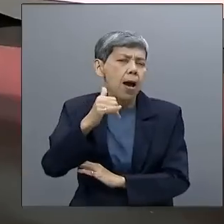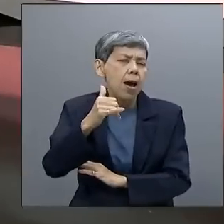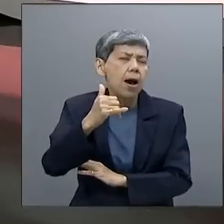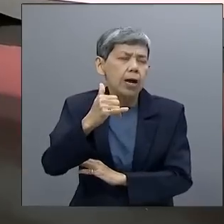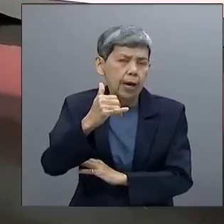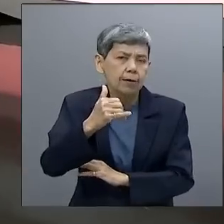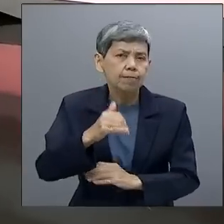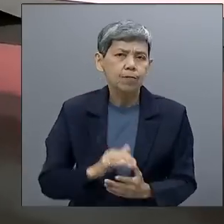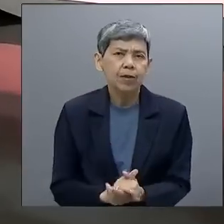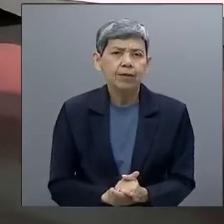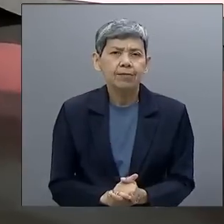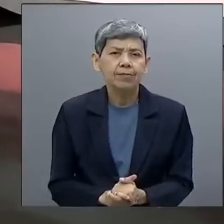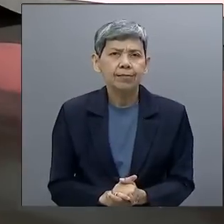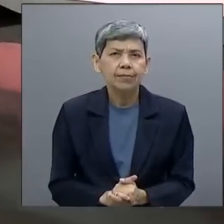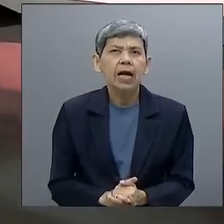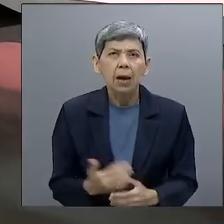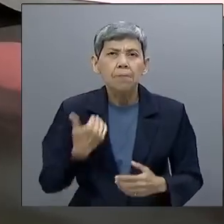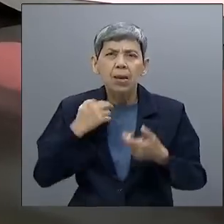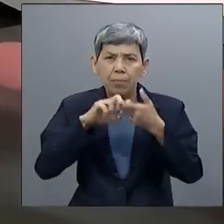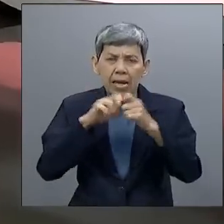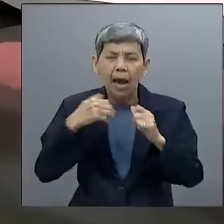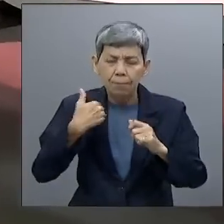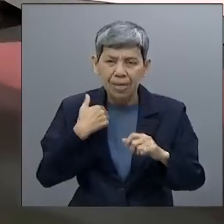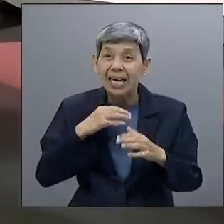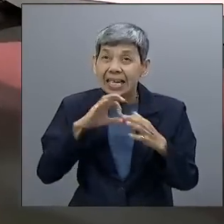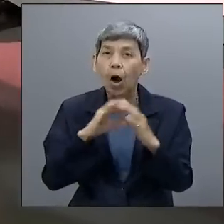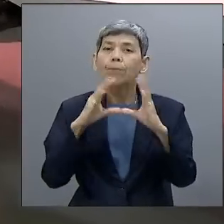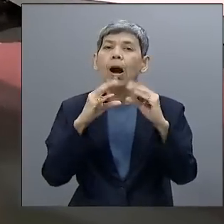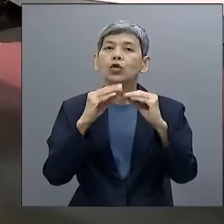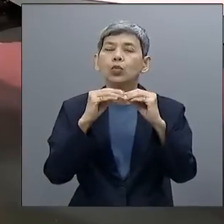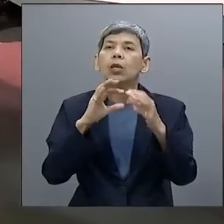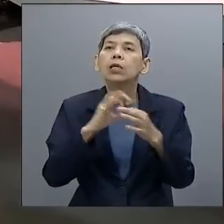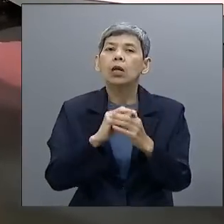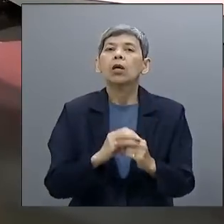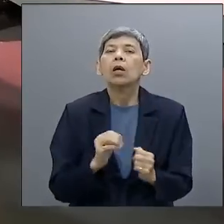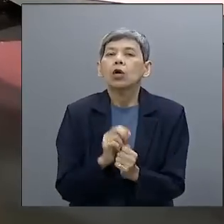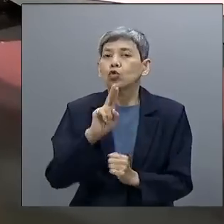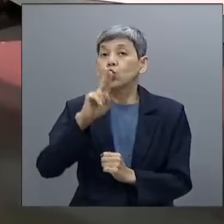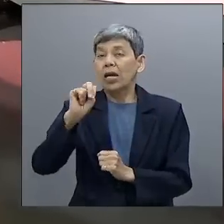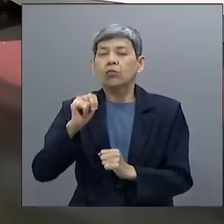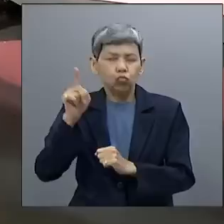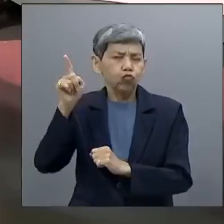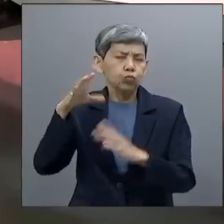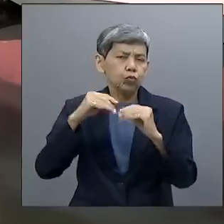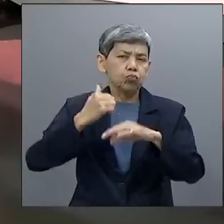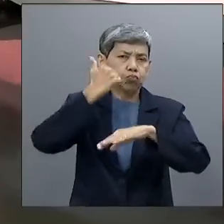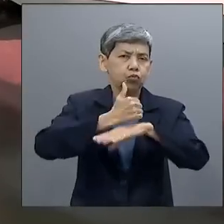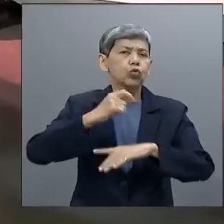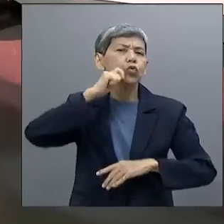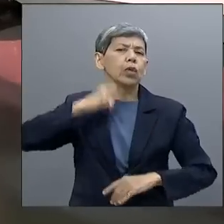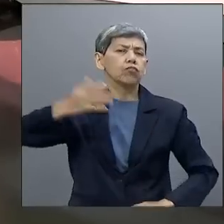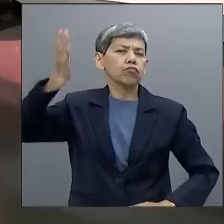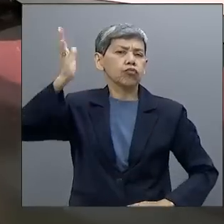คุณจิรัชชาตราขออภัยมีประเด็นนึงในการประชุมสมัชชาใหญ่องค์การสหประชาชาติที่กำลังดำเนินอยู่เนี่ยมีผู้นำยูเครนพูด